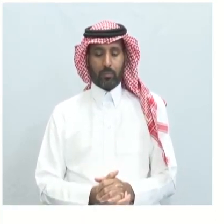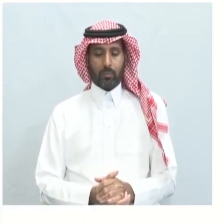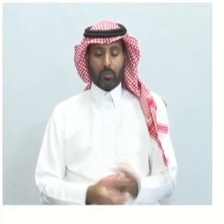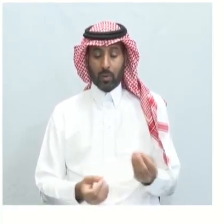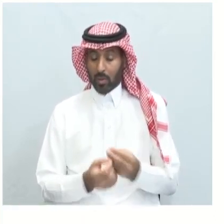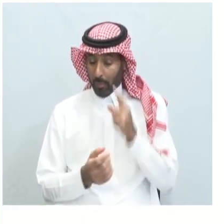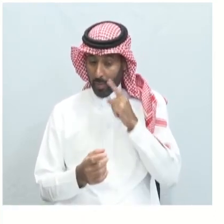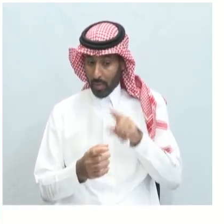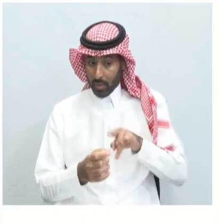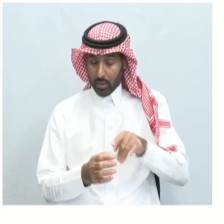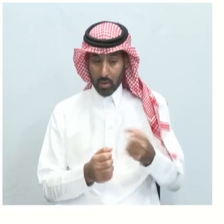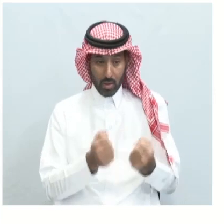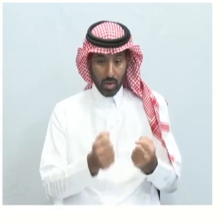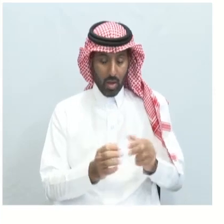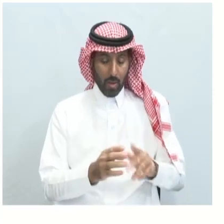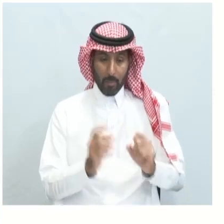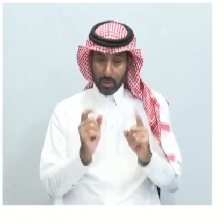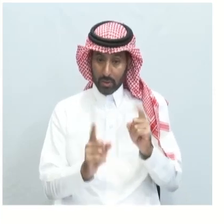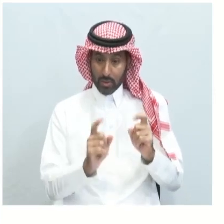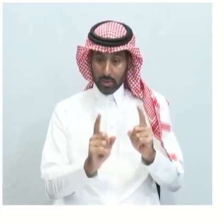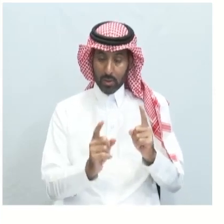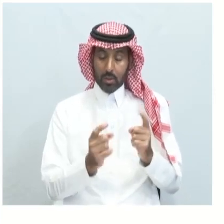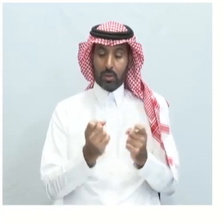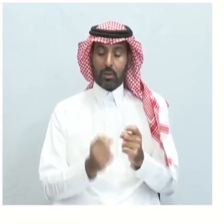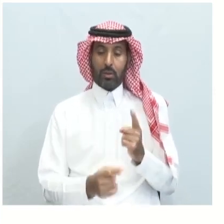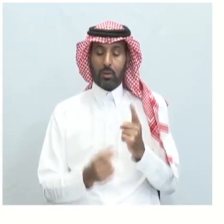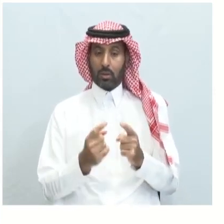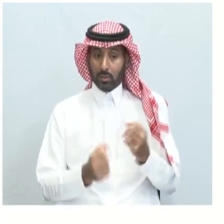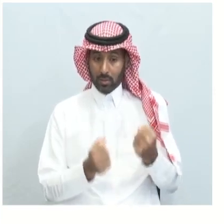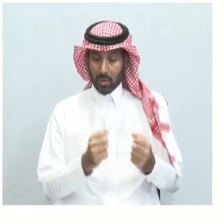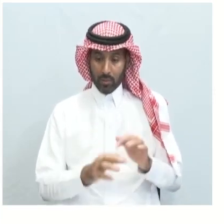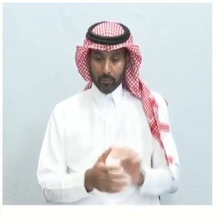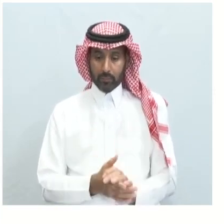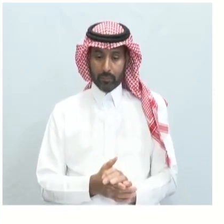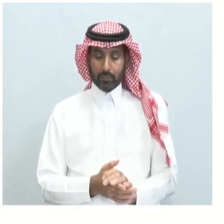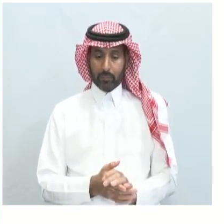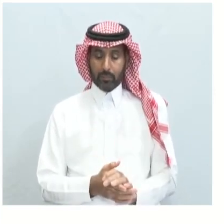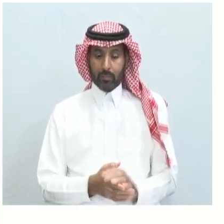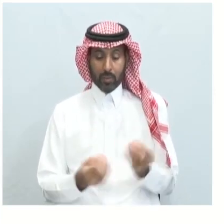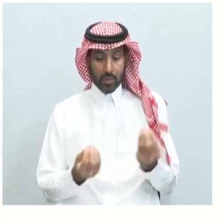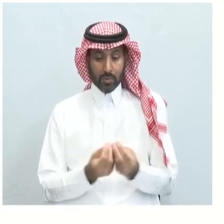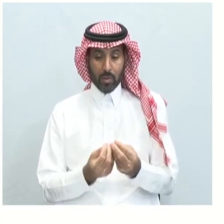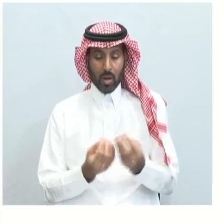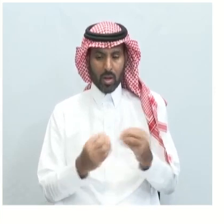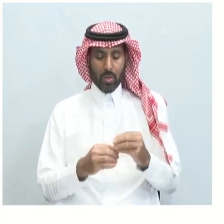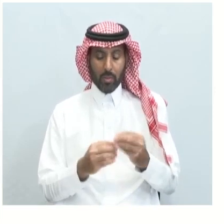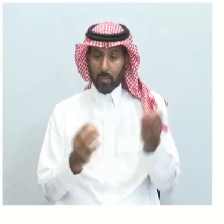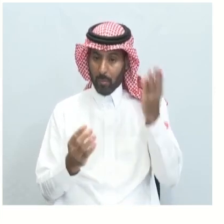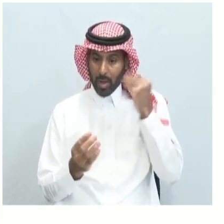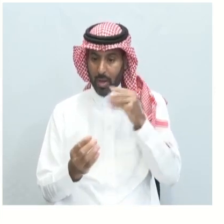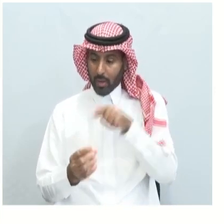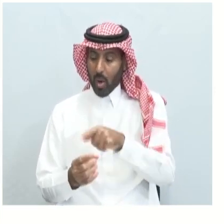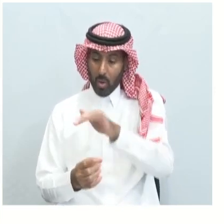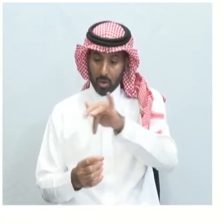والمشاه كما التقنيات السابقه كذلك المركبات ذاتيه القياده تجمع الكثير من البيانات حول